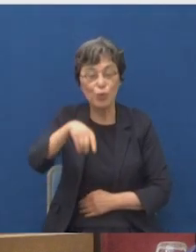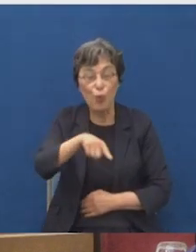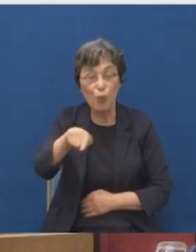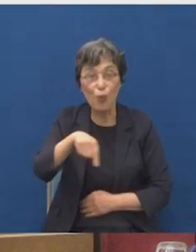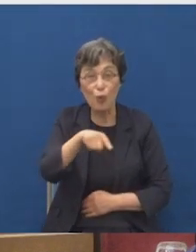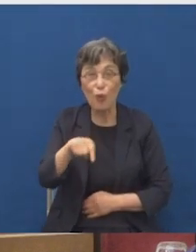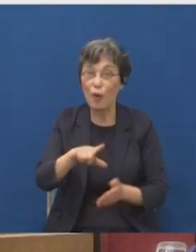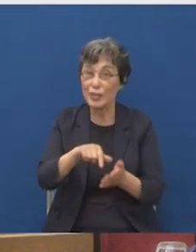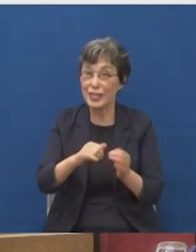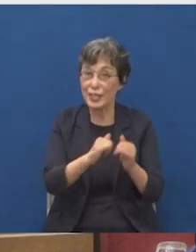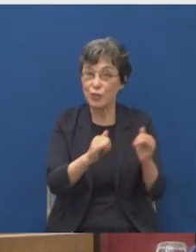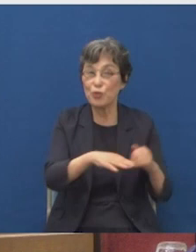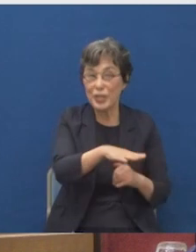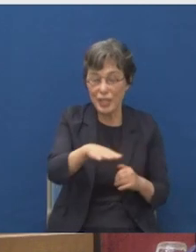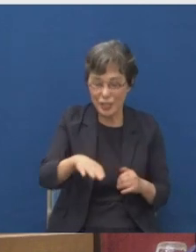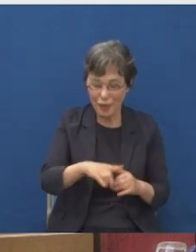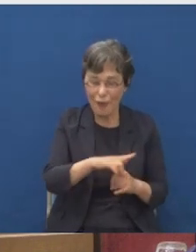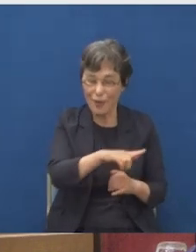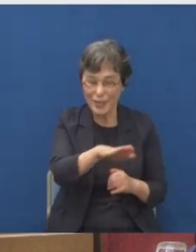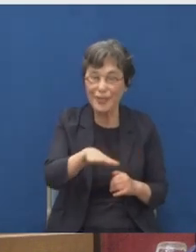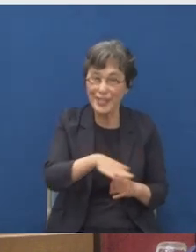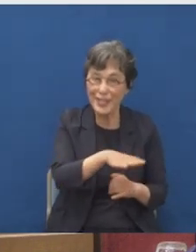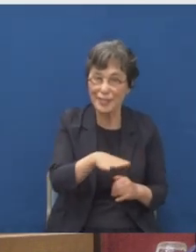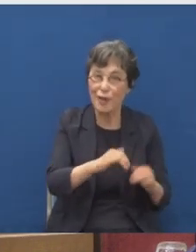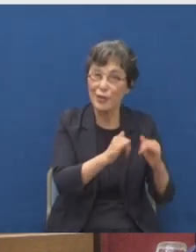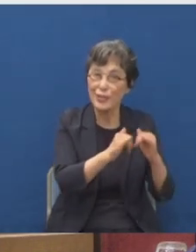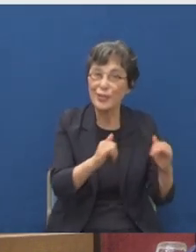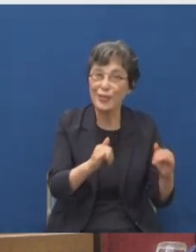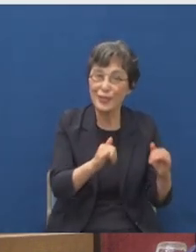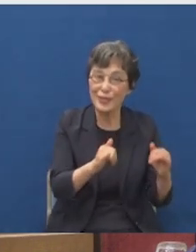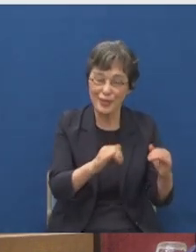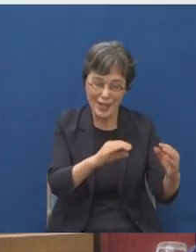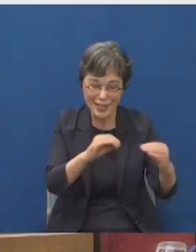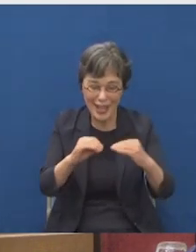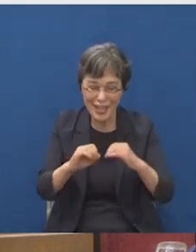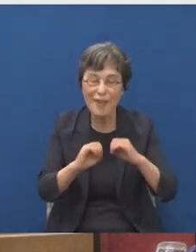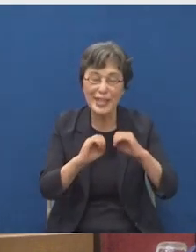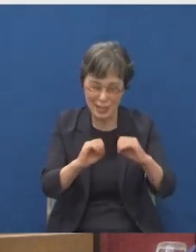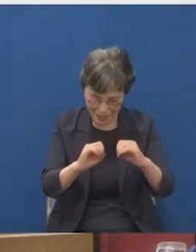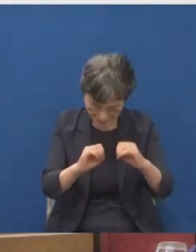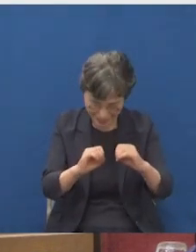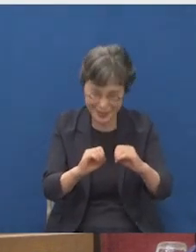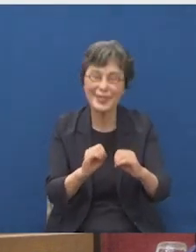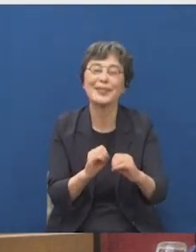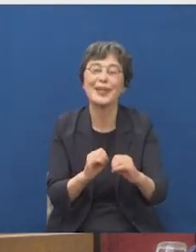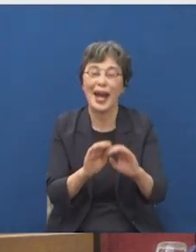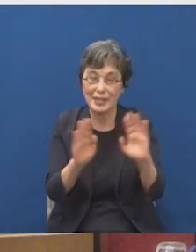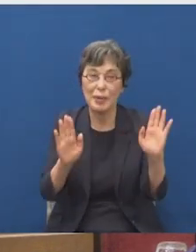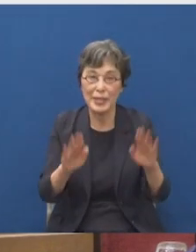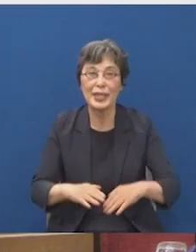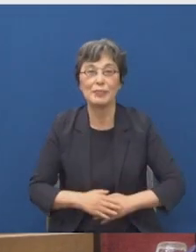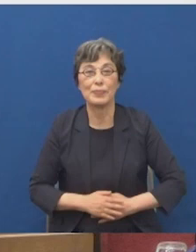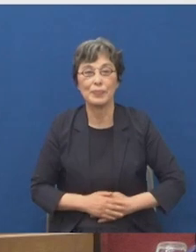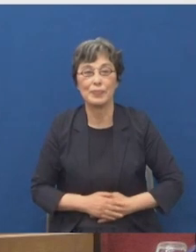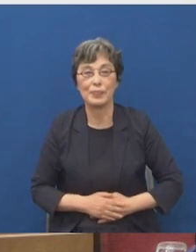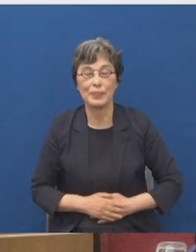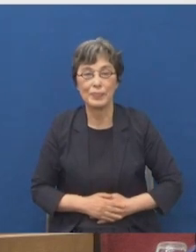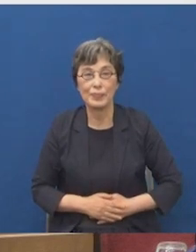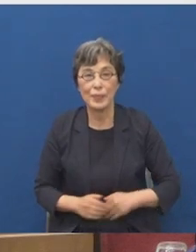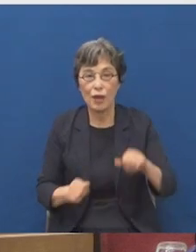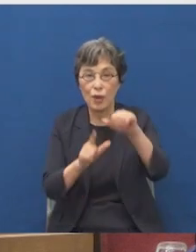地域住民の多様な地域住民の方々との対話も開始させていただいているところでございます。今月から